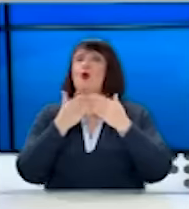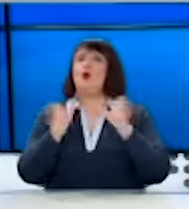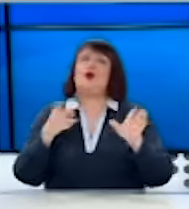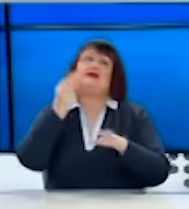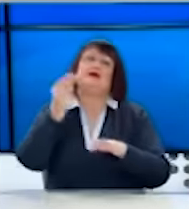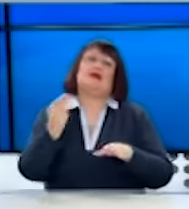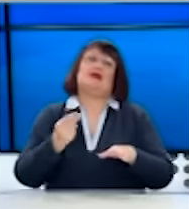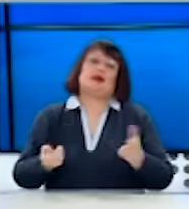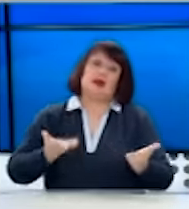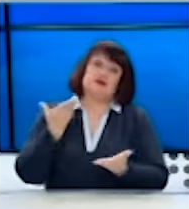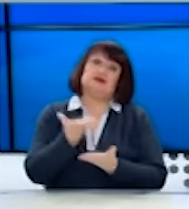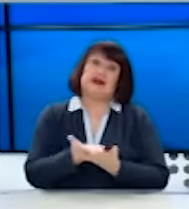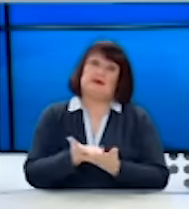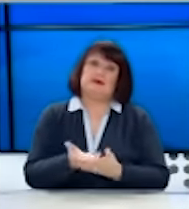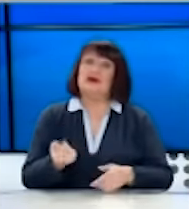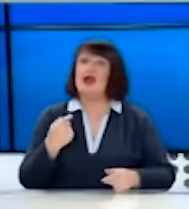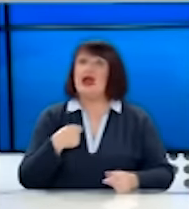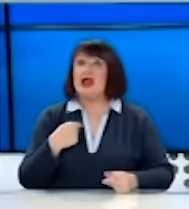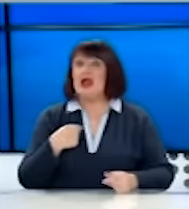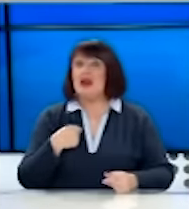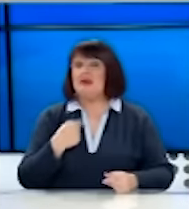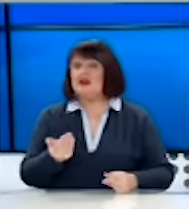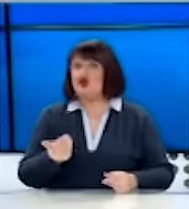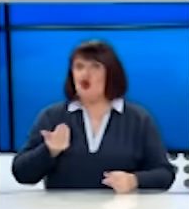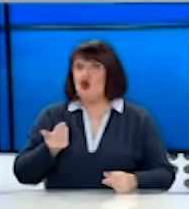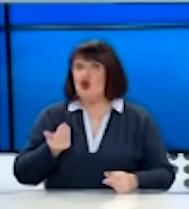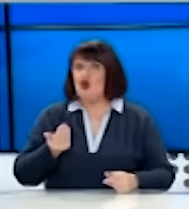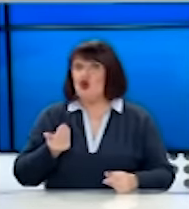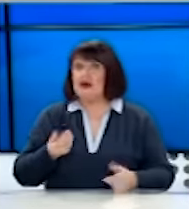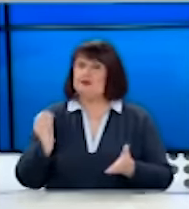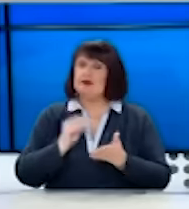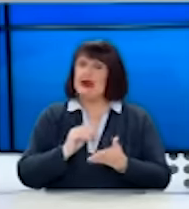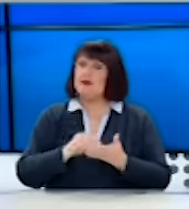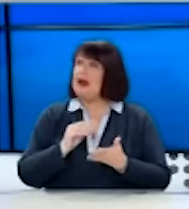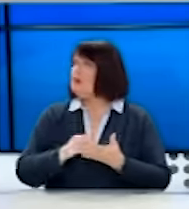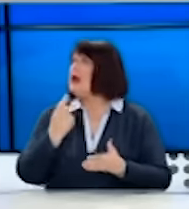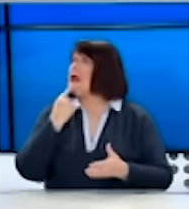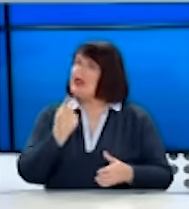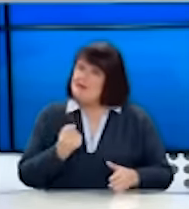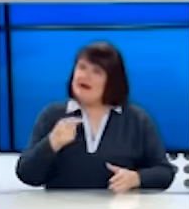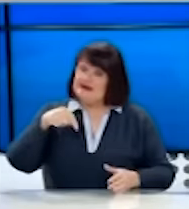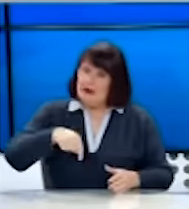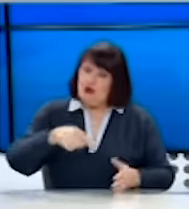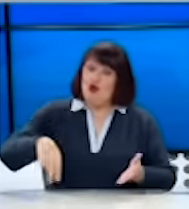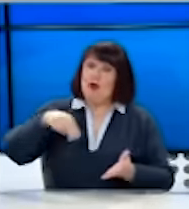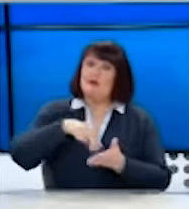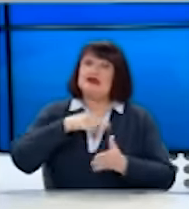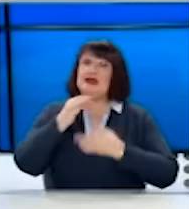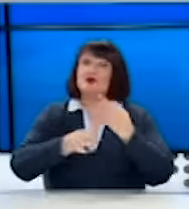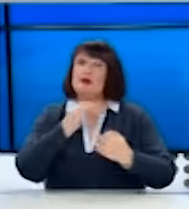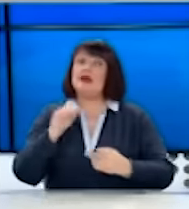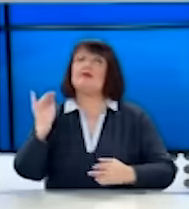τα ζητήματα. Εμείς πολύ έγκαιρα και επανειλημμένα και από αυτό το βήμα